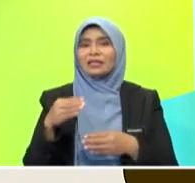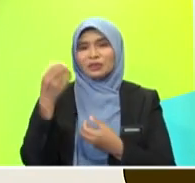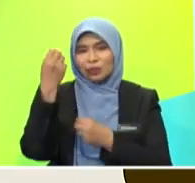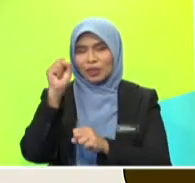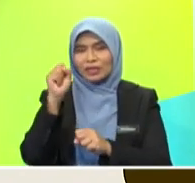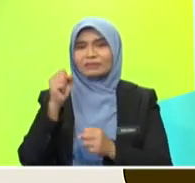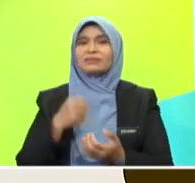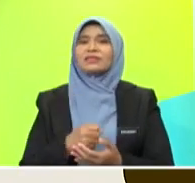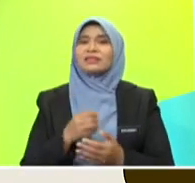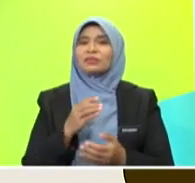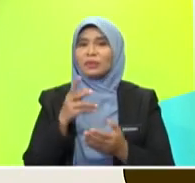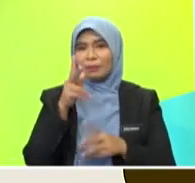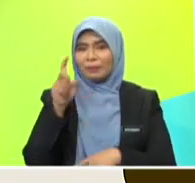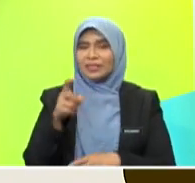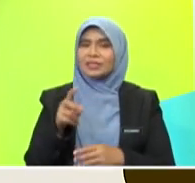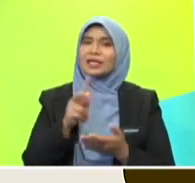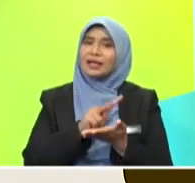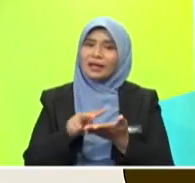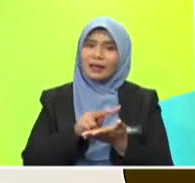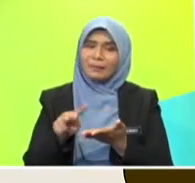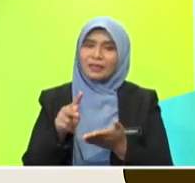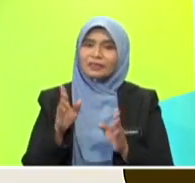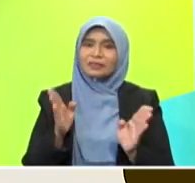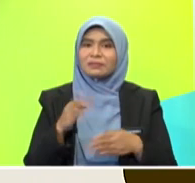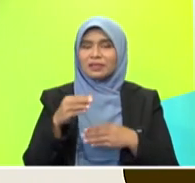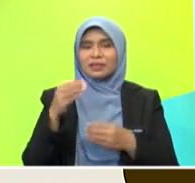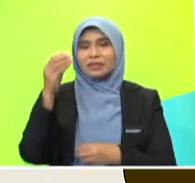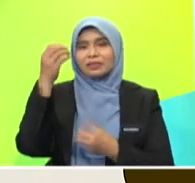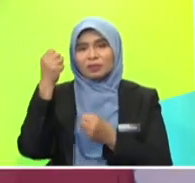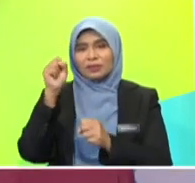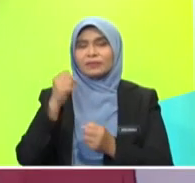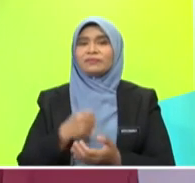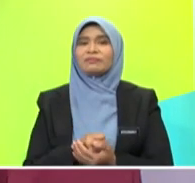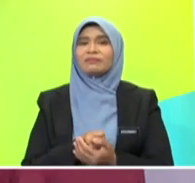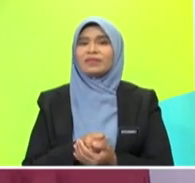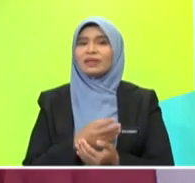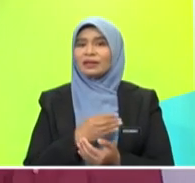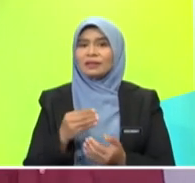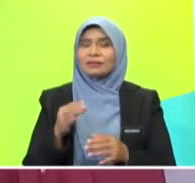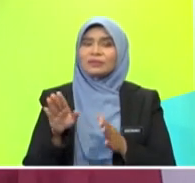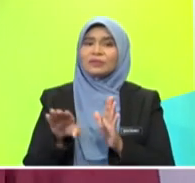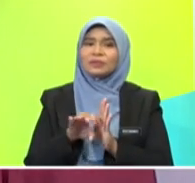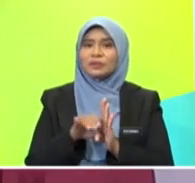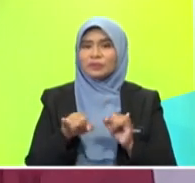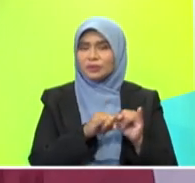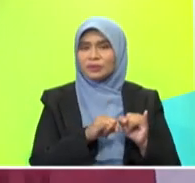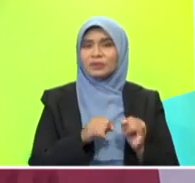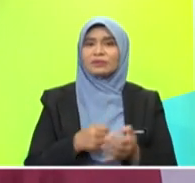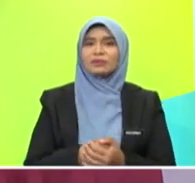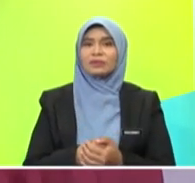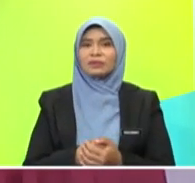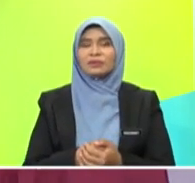petugaskan dan terakhirnya pemimpin murai sebagai Bro model semua orang akan mandi